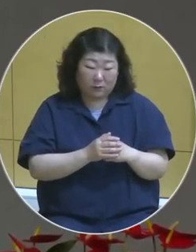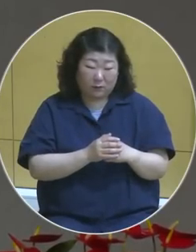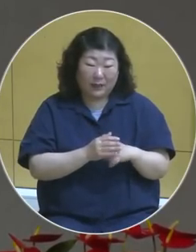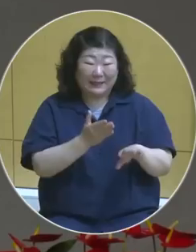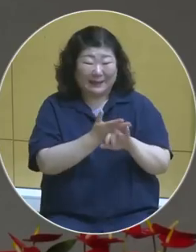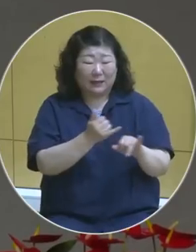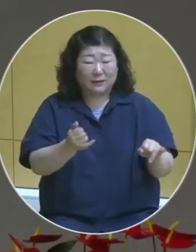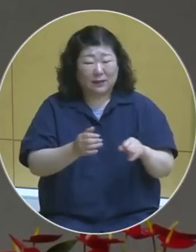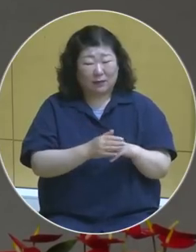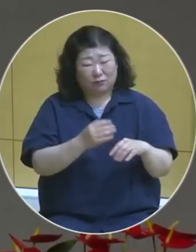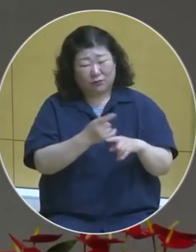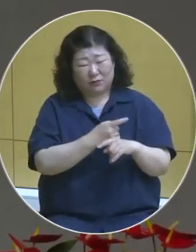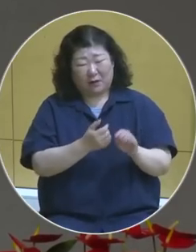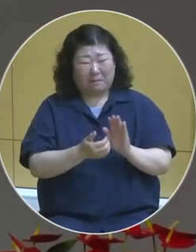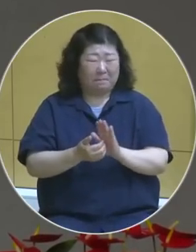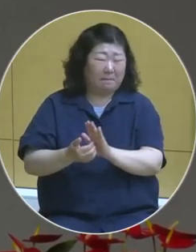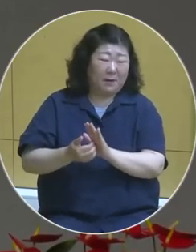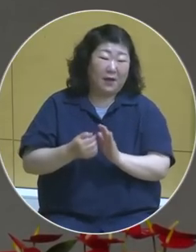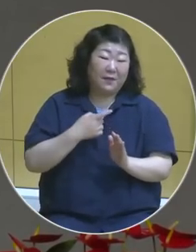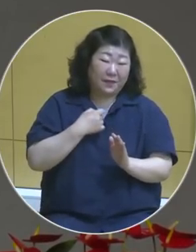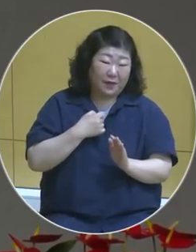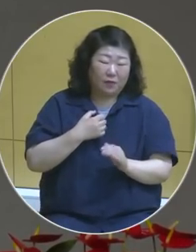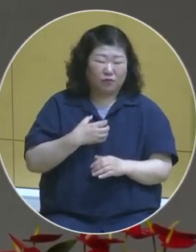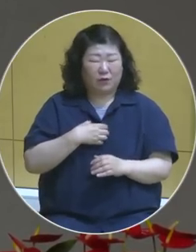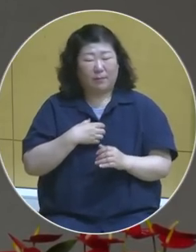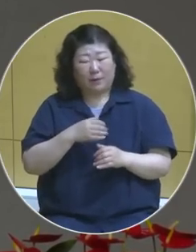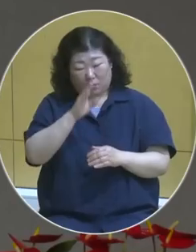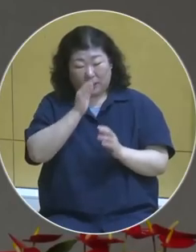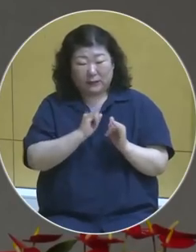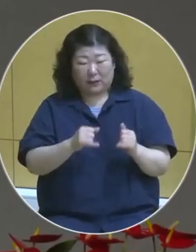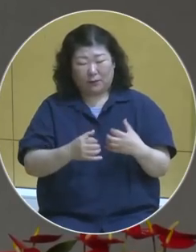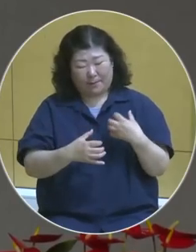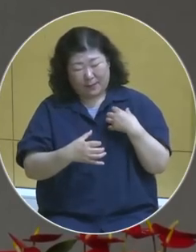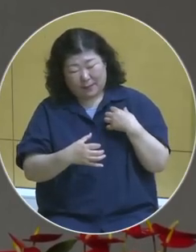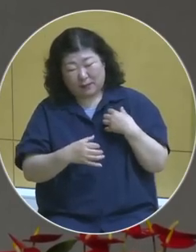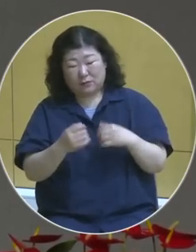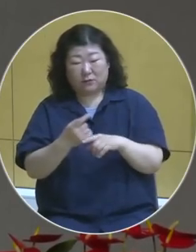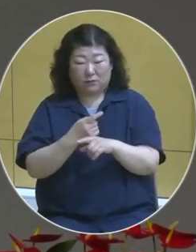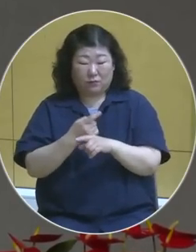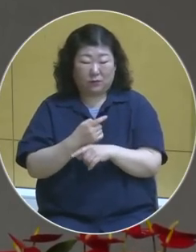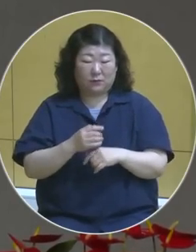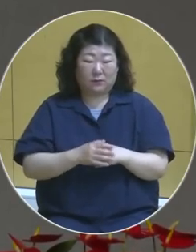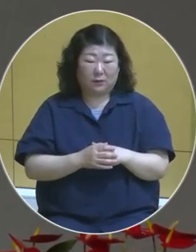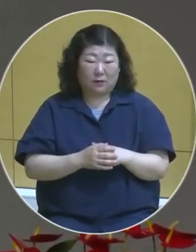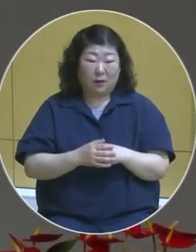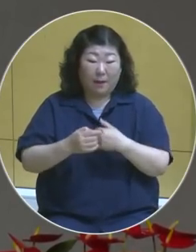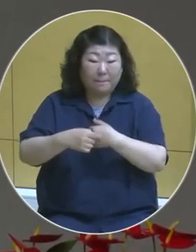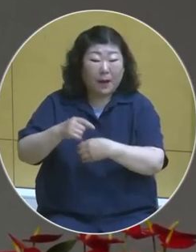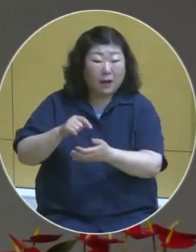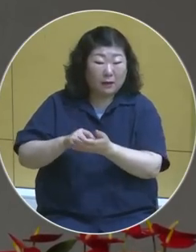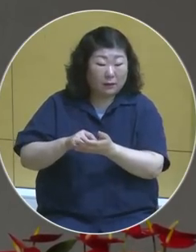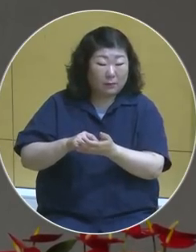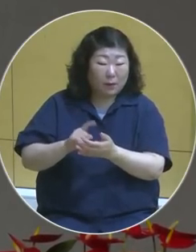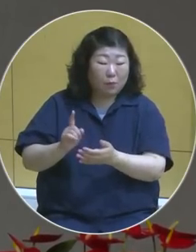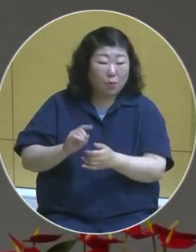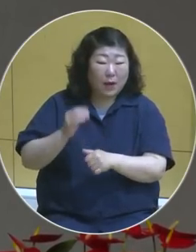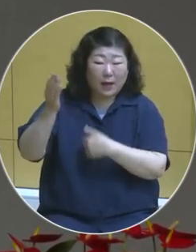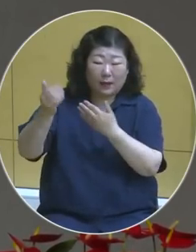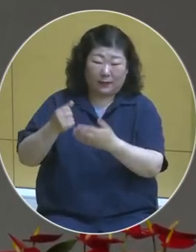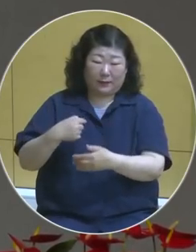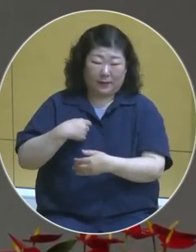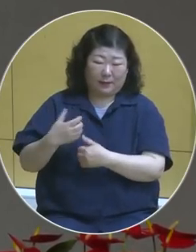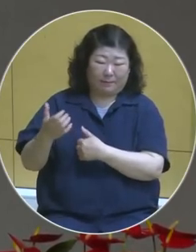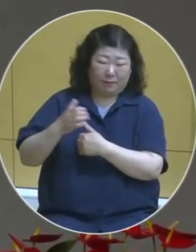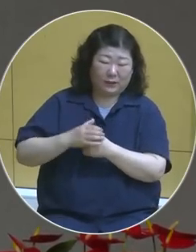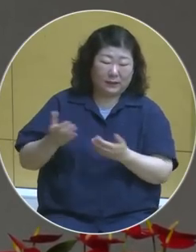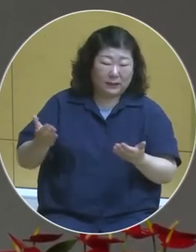꺼려했던 위험한 환자들도 그가 감당해서 치료할 수 있었던 겁니다. 그의 마음속에 하나님께서 내게 해주신 일, 그리고